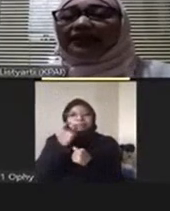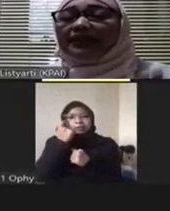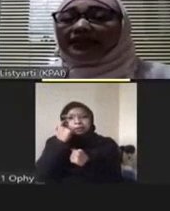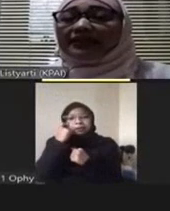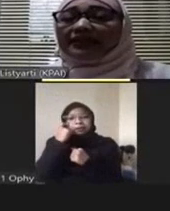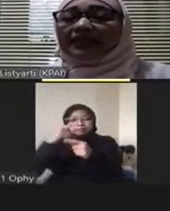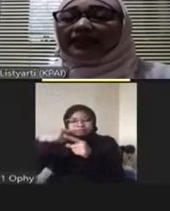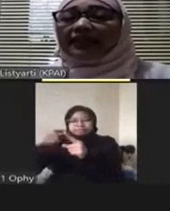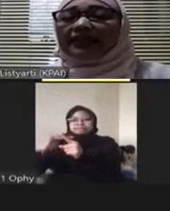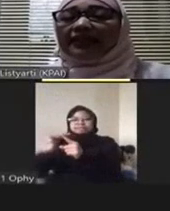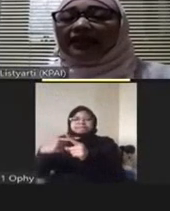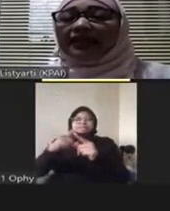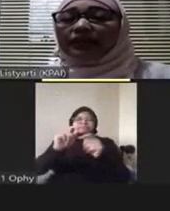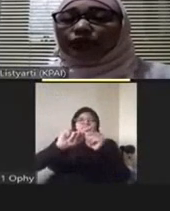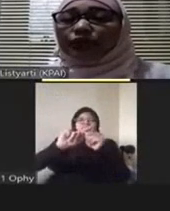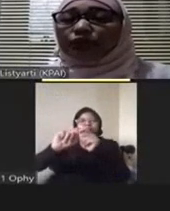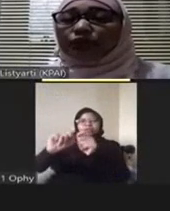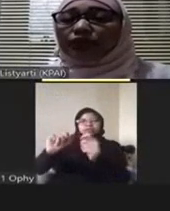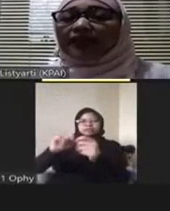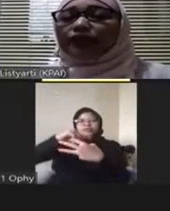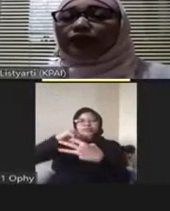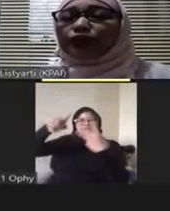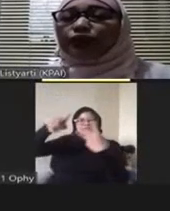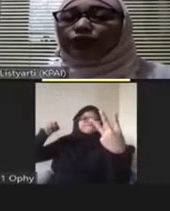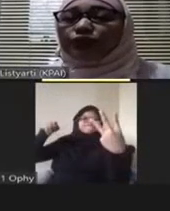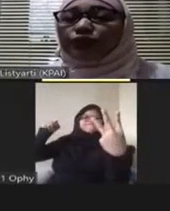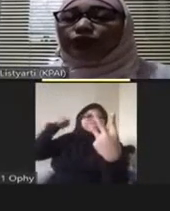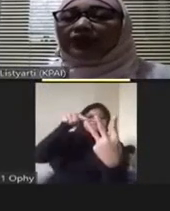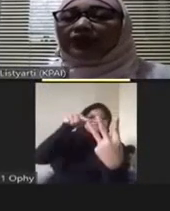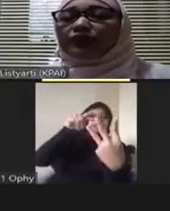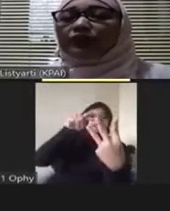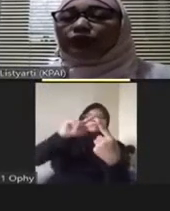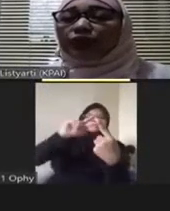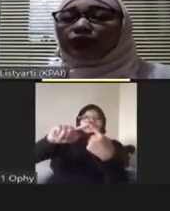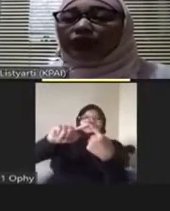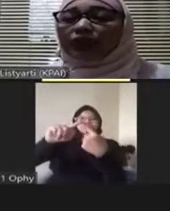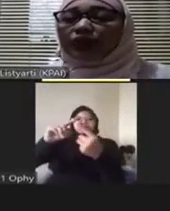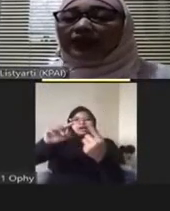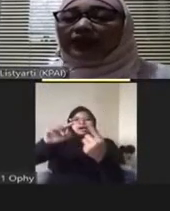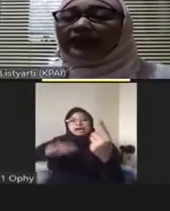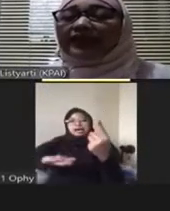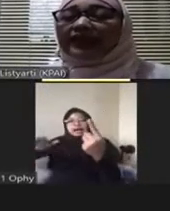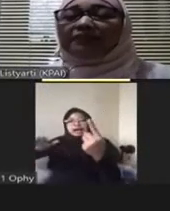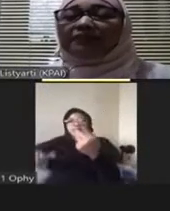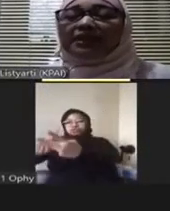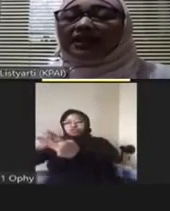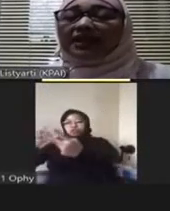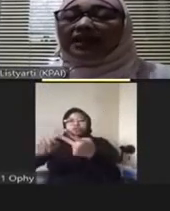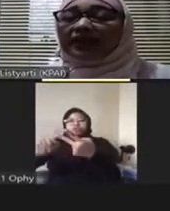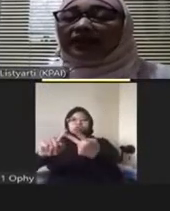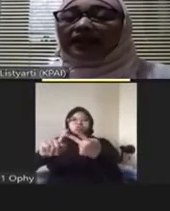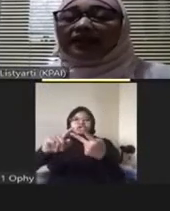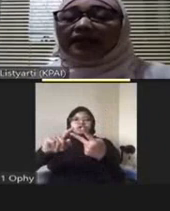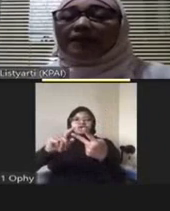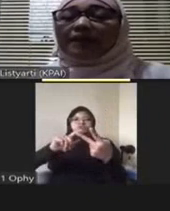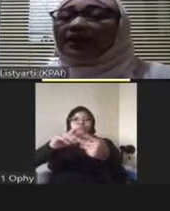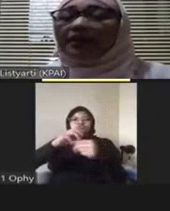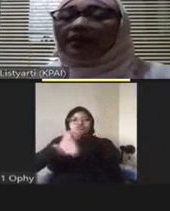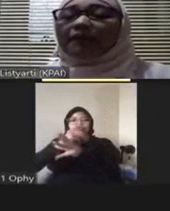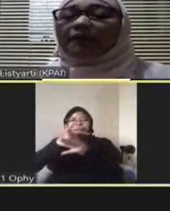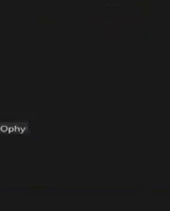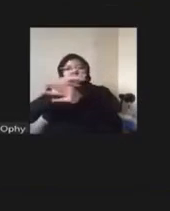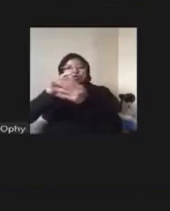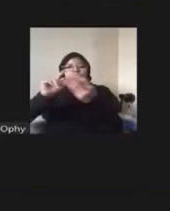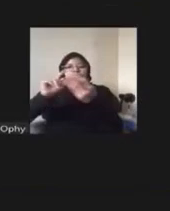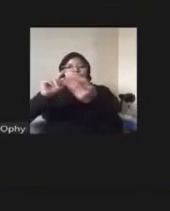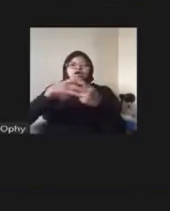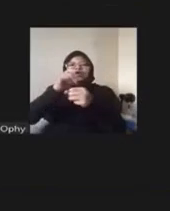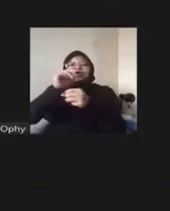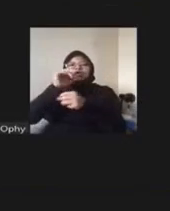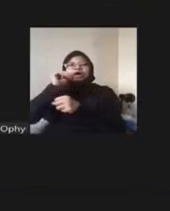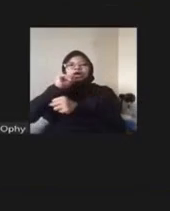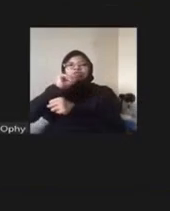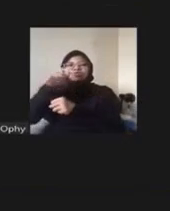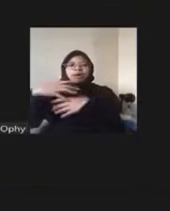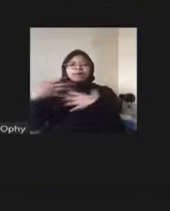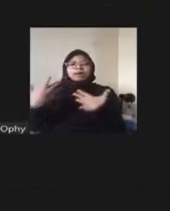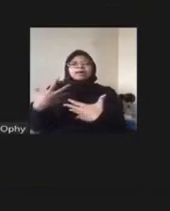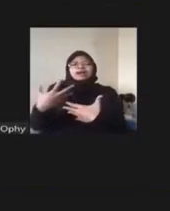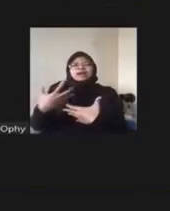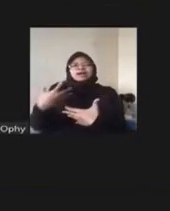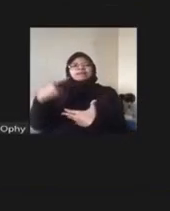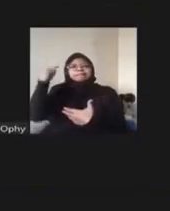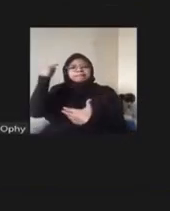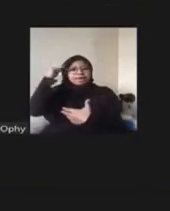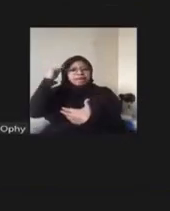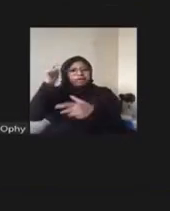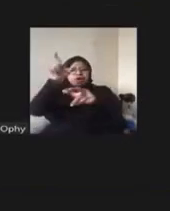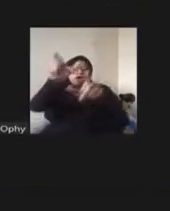adalah 3 sasaran untuk murid, untuk guru, dan untuk orang tua. Kita ingin mendengar bagaimana pendapat publik ya. Jadi ini sebagai